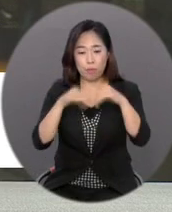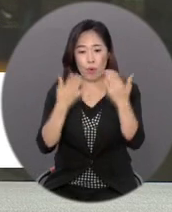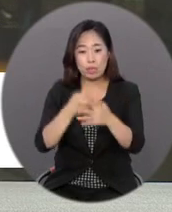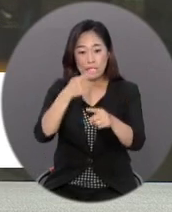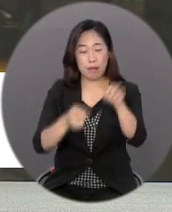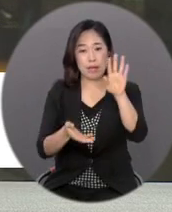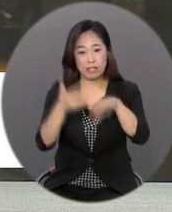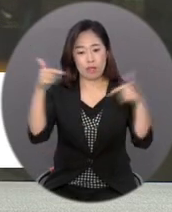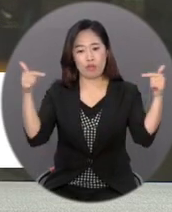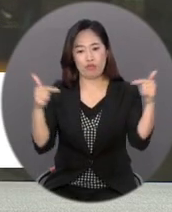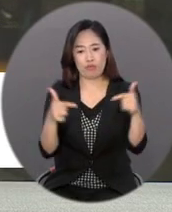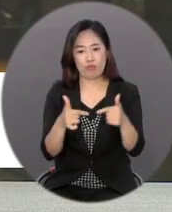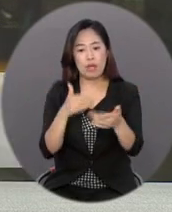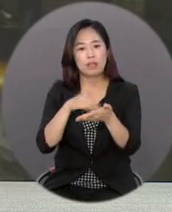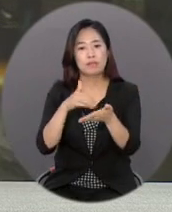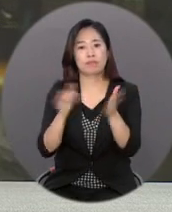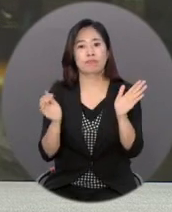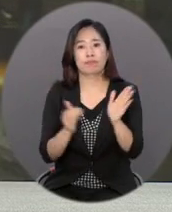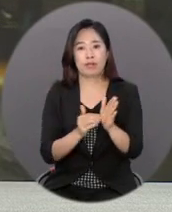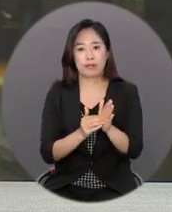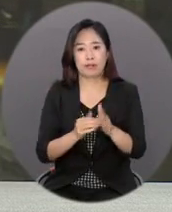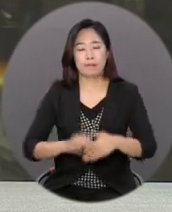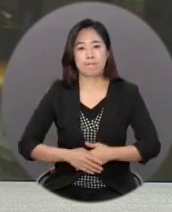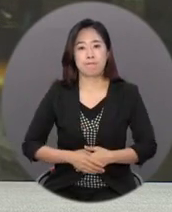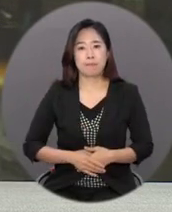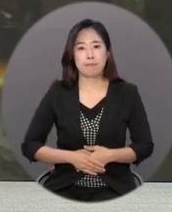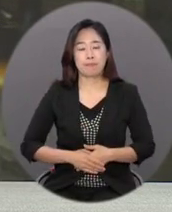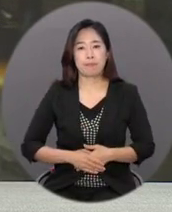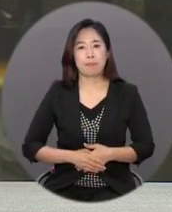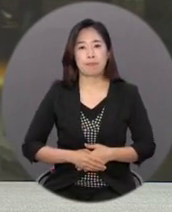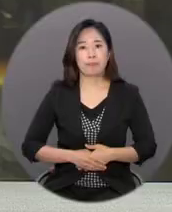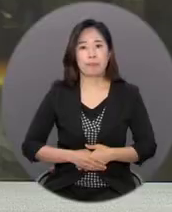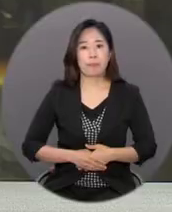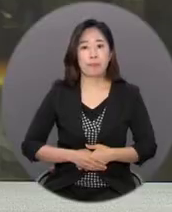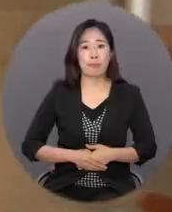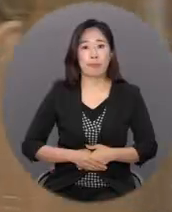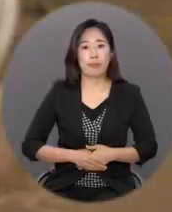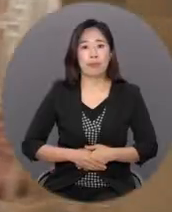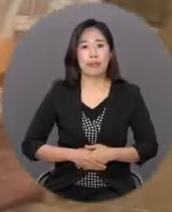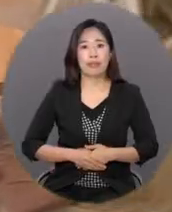이상이 줄어든 것으로 집계됐습니다. 조연성 기자입니다.